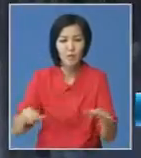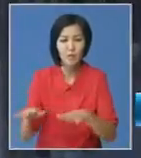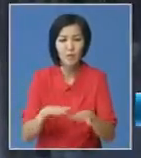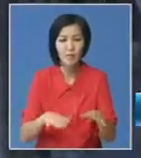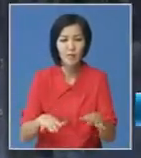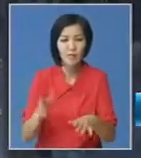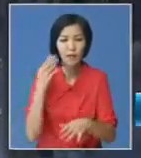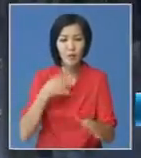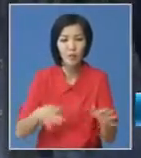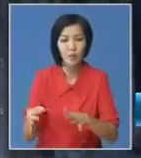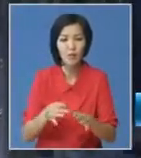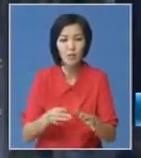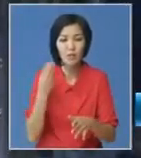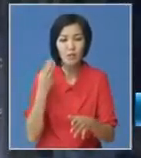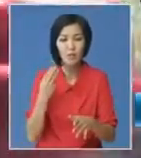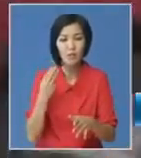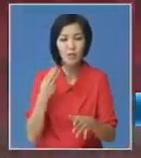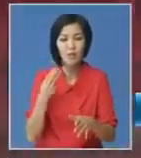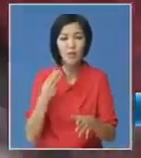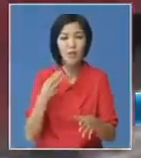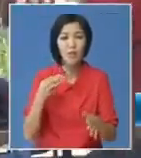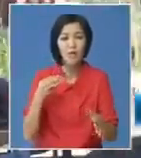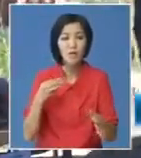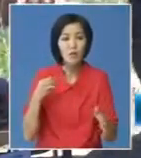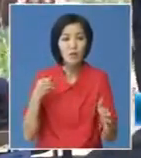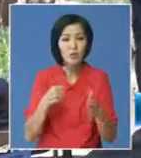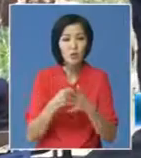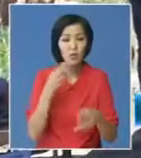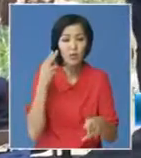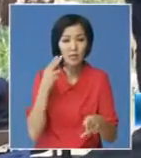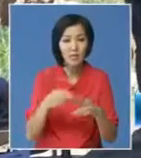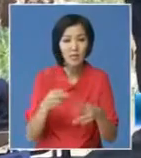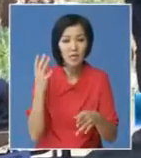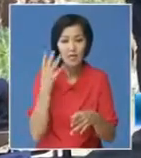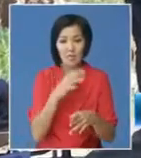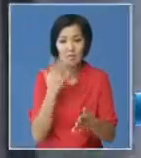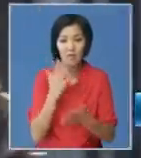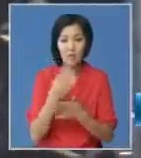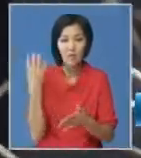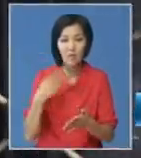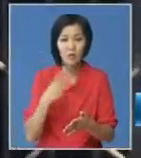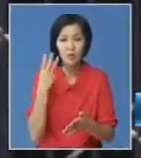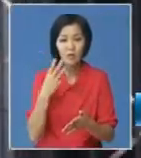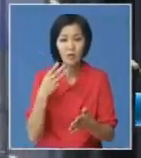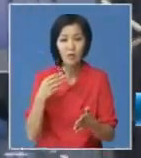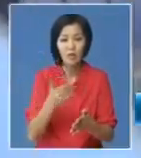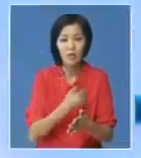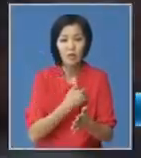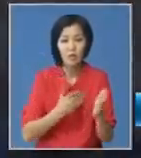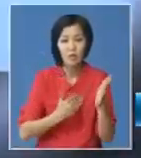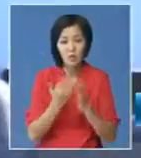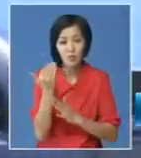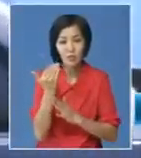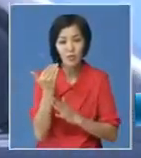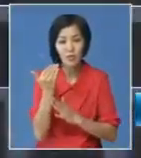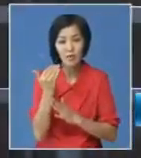қатар облысымызда шілденің соңына дейін аптап ыстық болады. Сынап бағанасы 43 градусқа дейін көтеріледі. Мамандар тұрғындардың тікелей